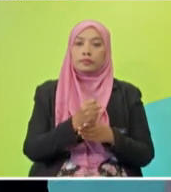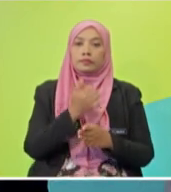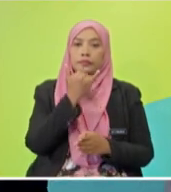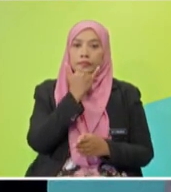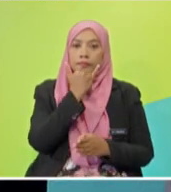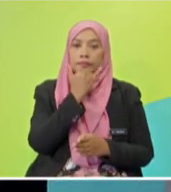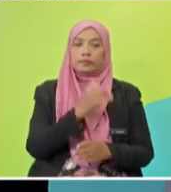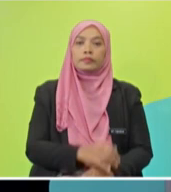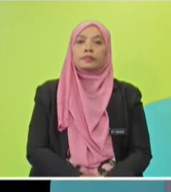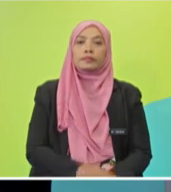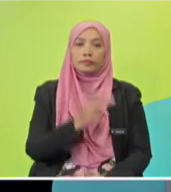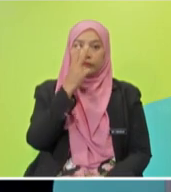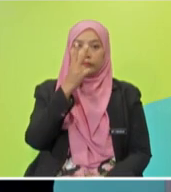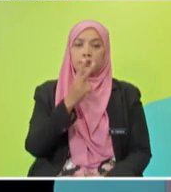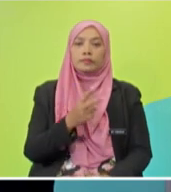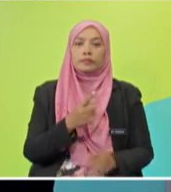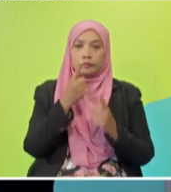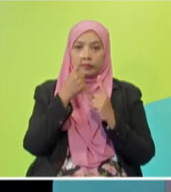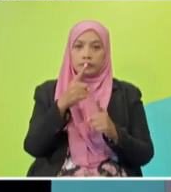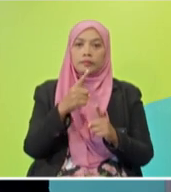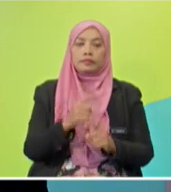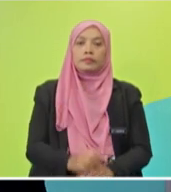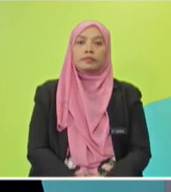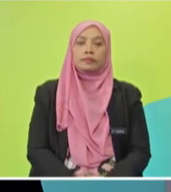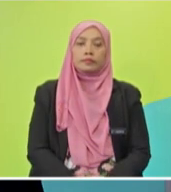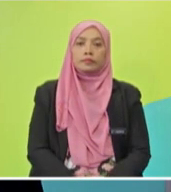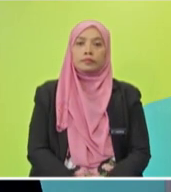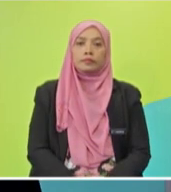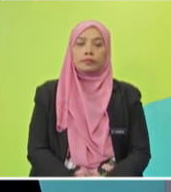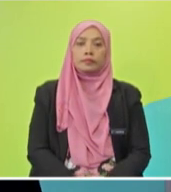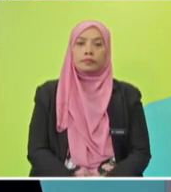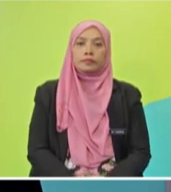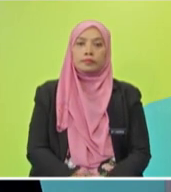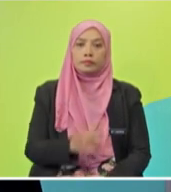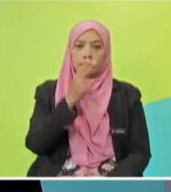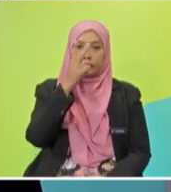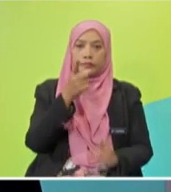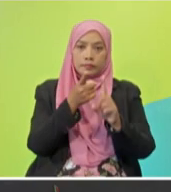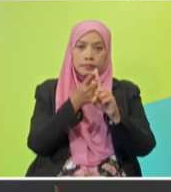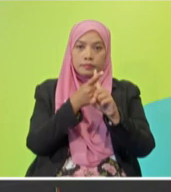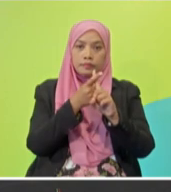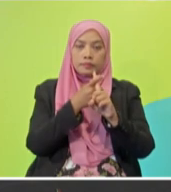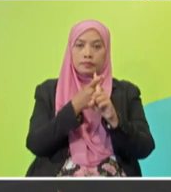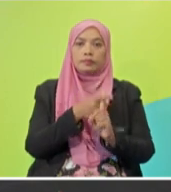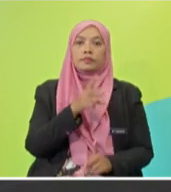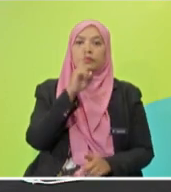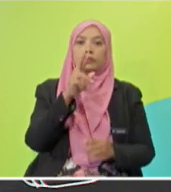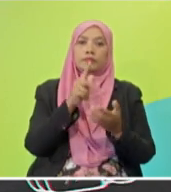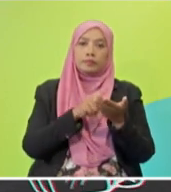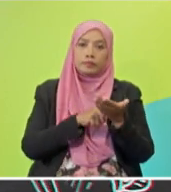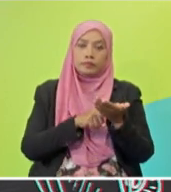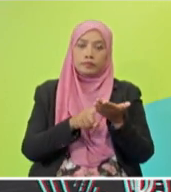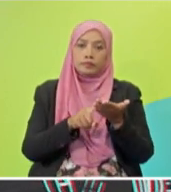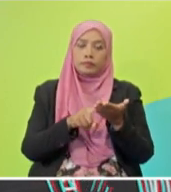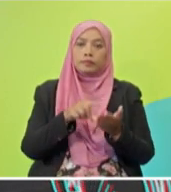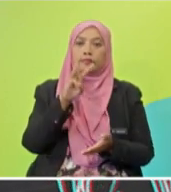cikgu kata betul, tengok salah pula kan. Yeah. Okey, kita tengok yang pertama. Okey, 2 minggu, 16 hari kepada nisbah